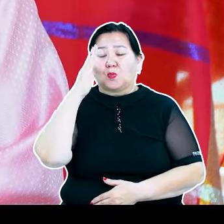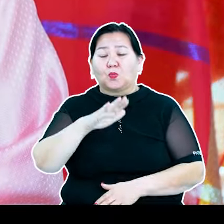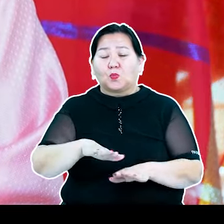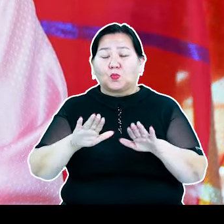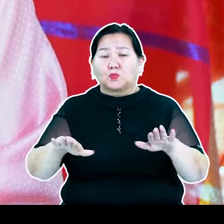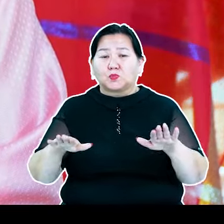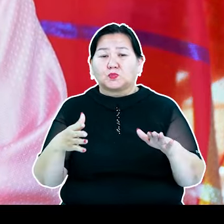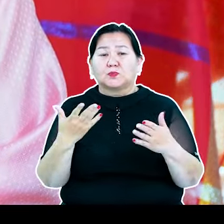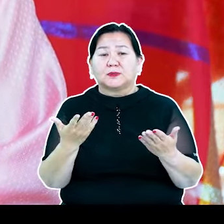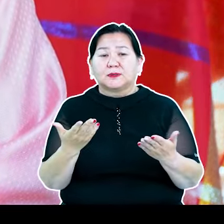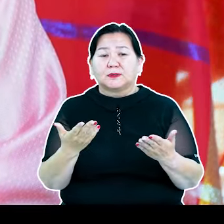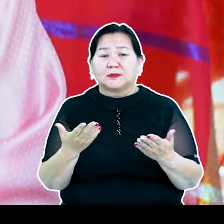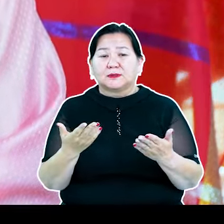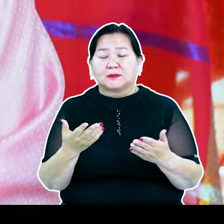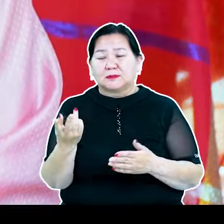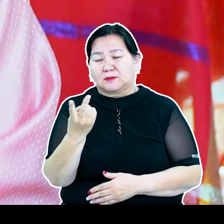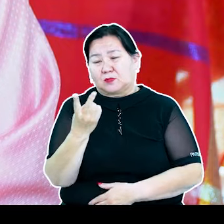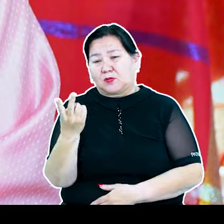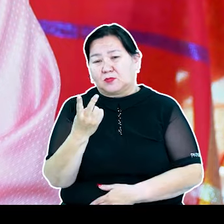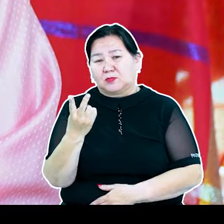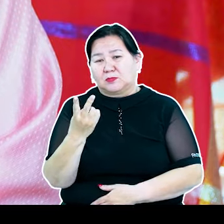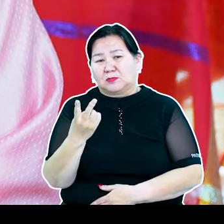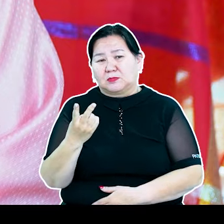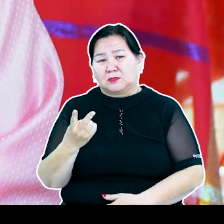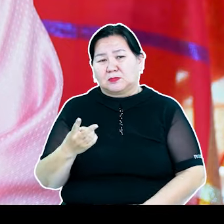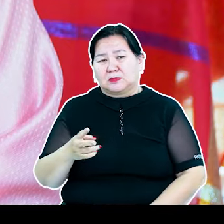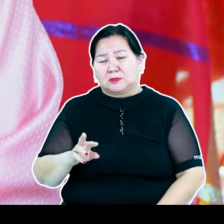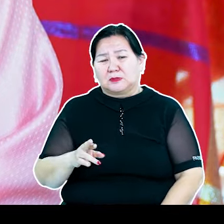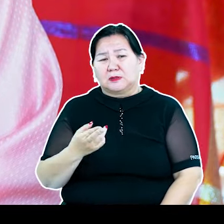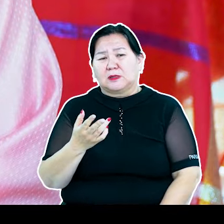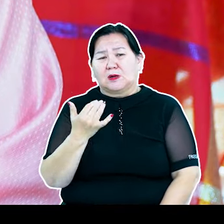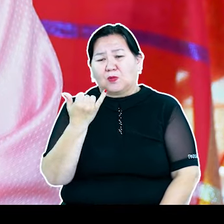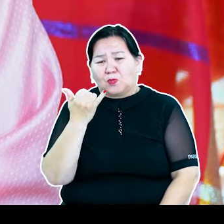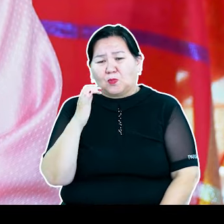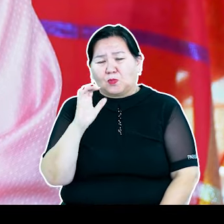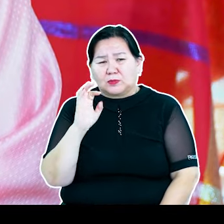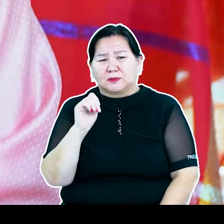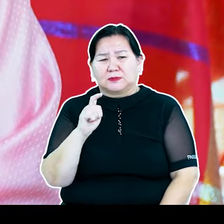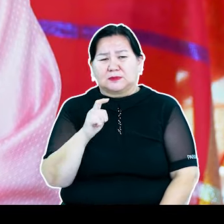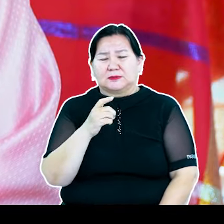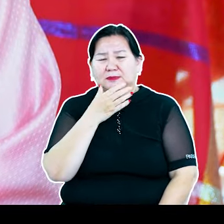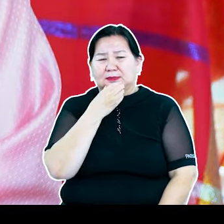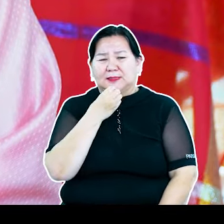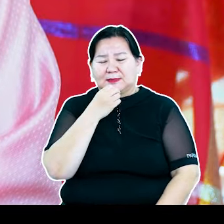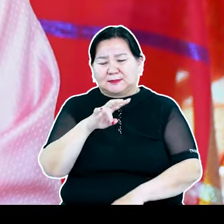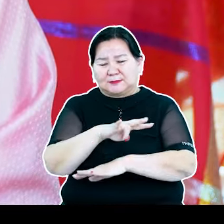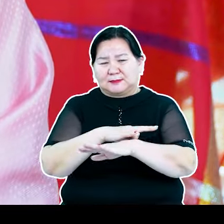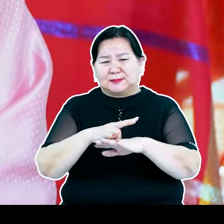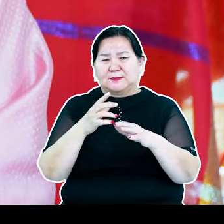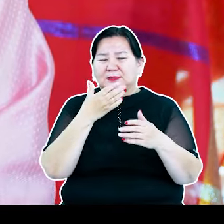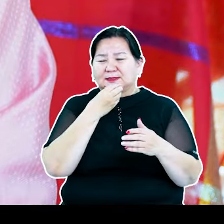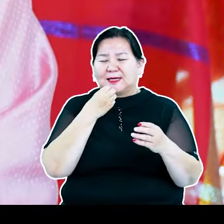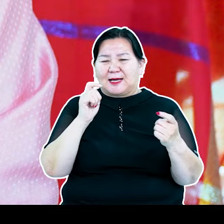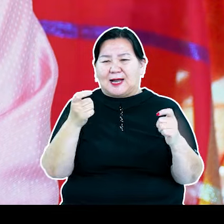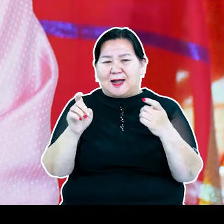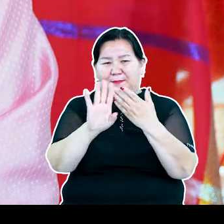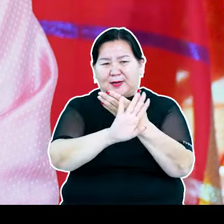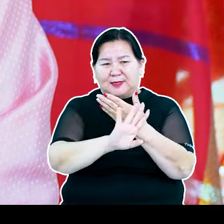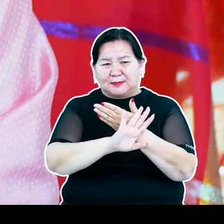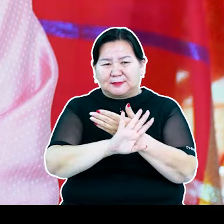Хүүхдүүд минь, та хоёр чинь булгийн ихээ ямар сайхан болгож хамгаалсан билээ